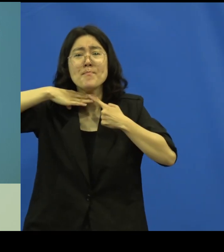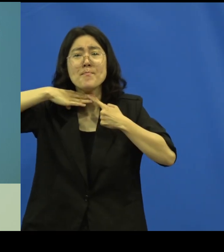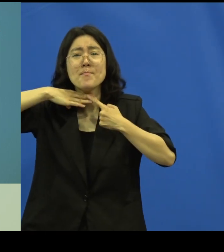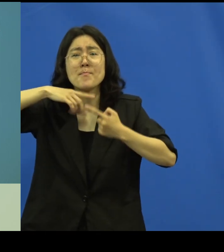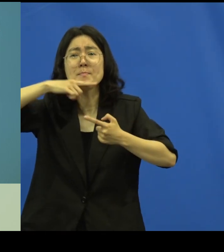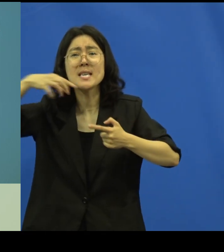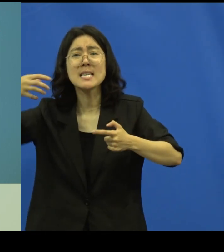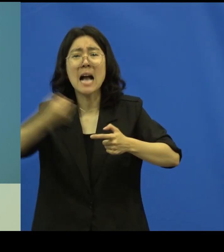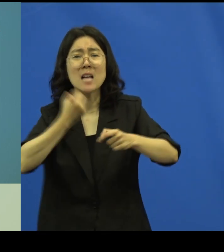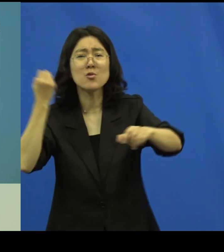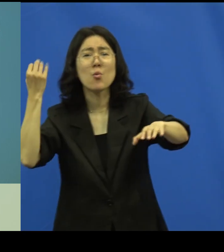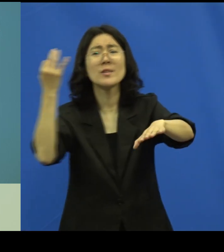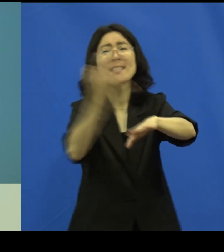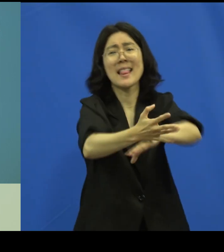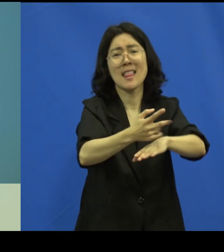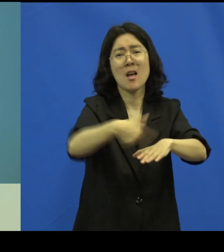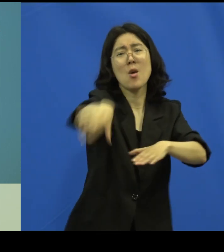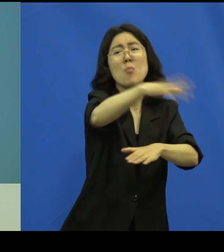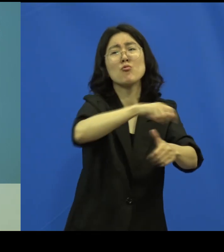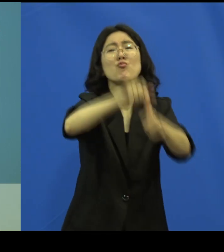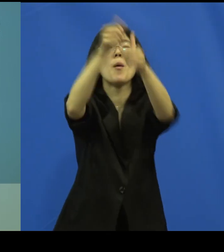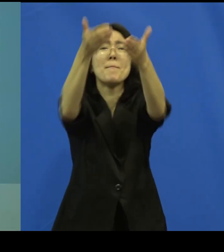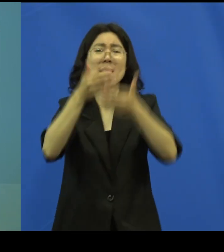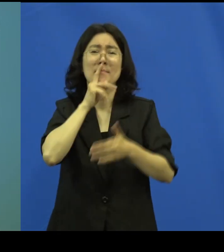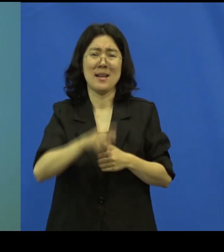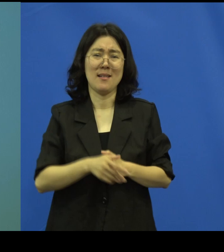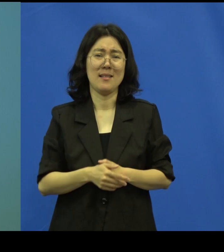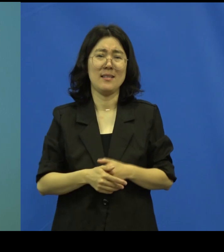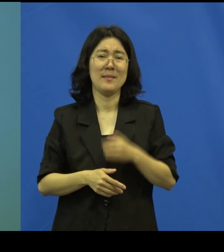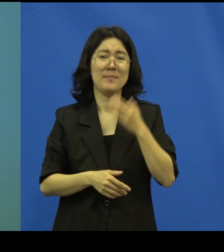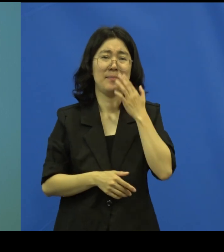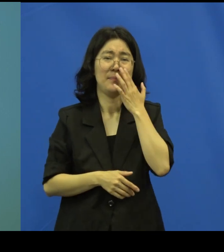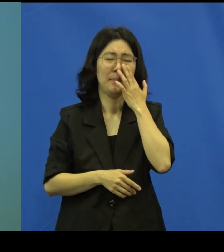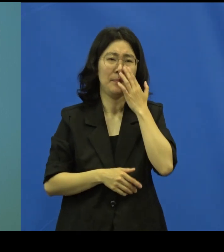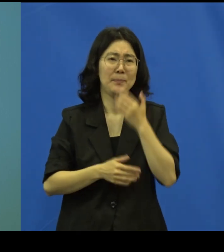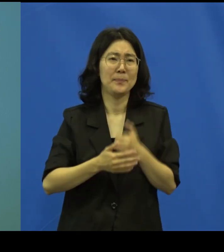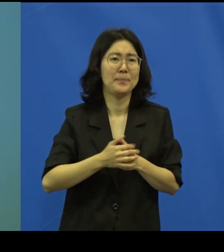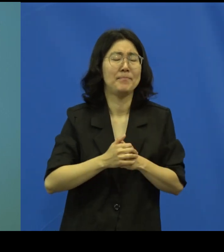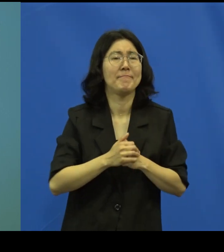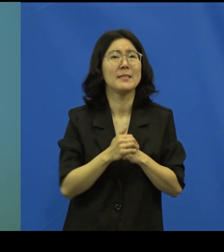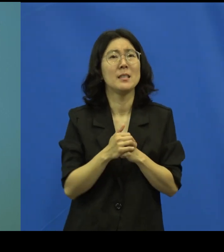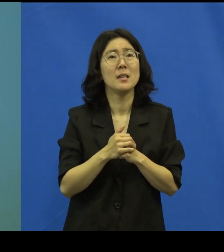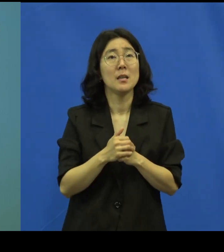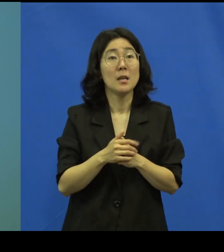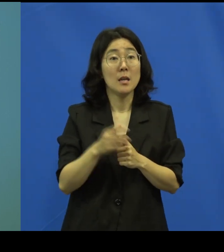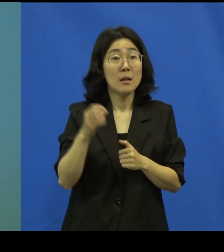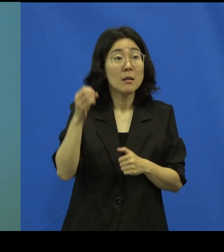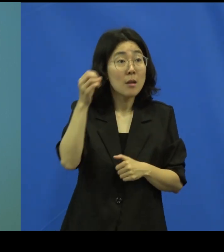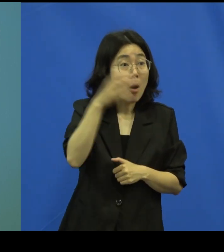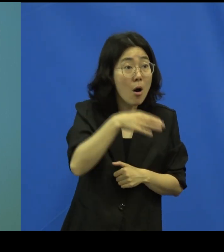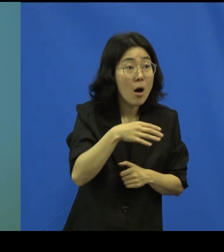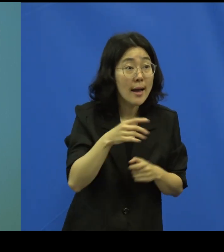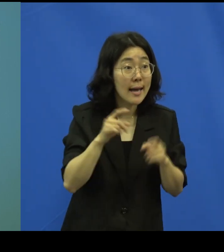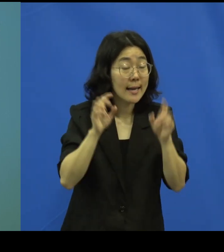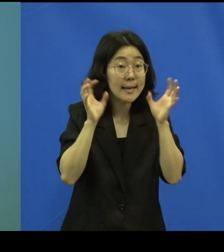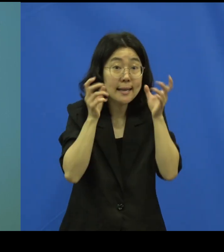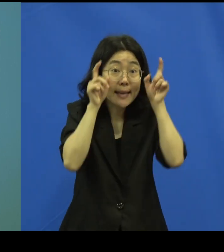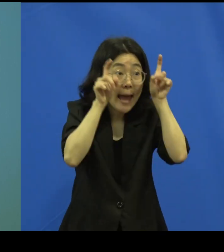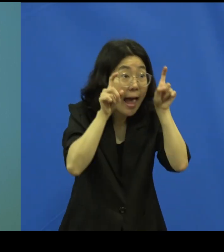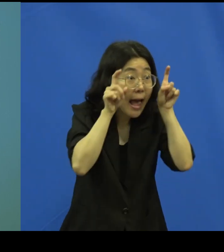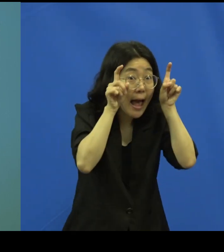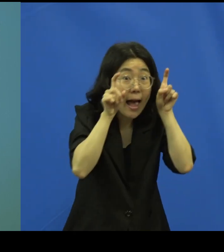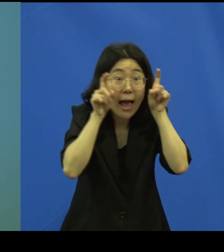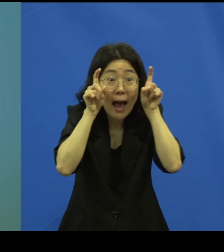여기에 노래 주제는 죽임 당하신 어린 양입니다. 자, 그냥 양이 아니고 죽임을 당하신